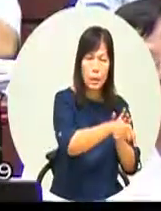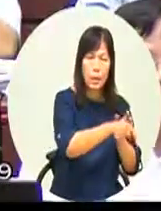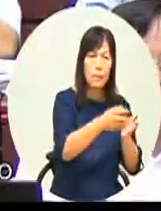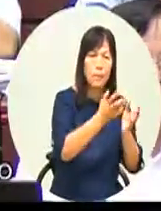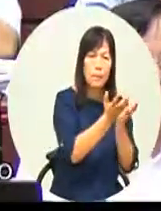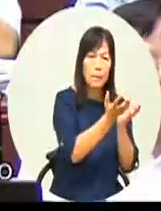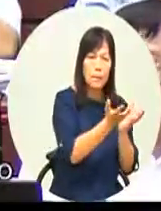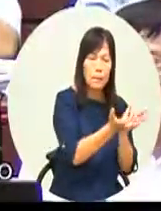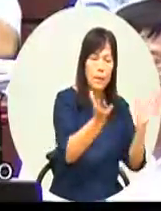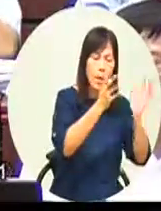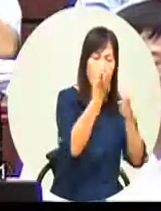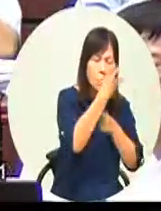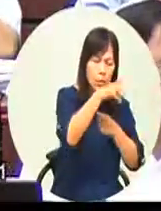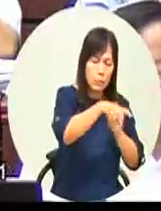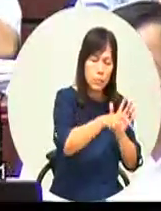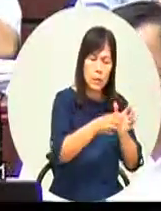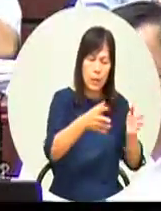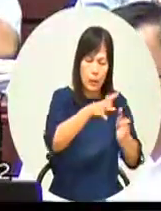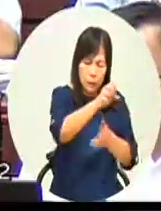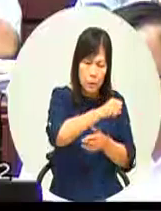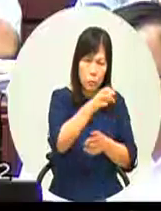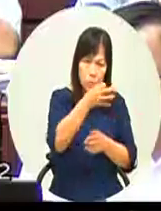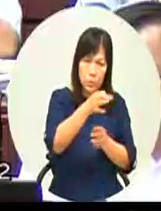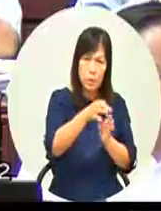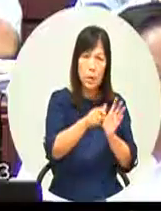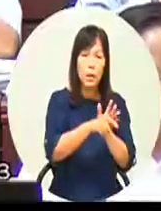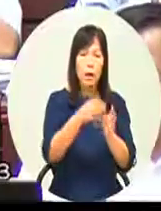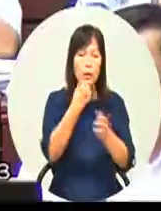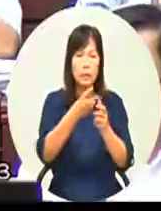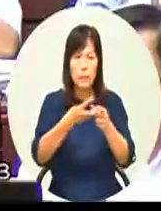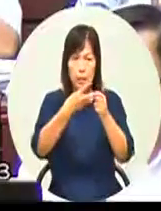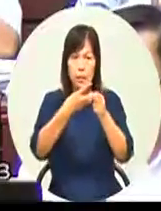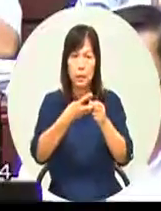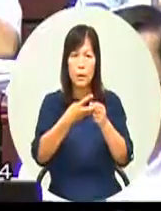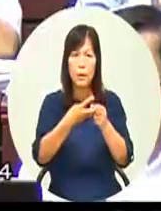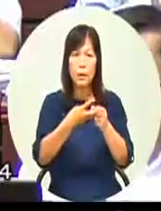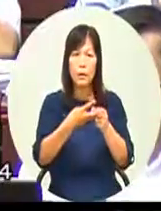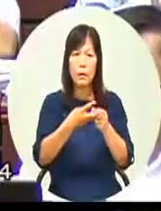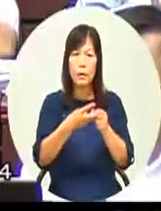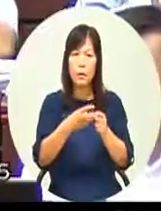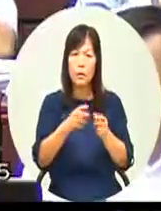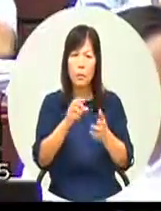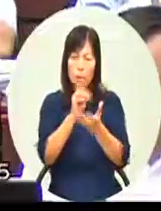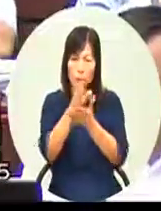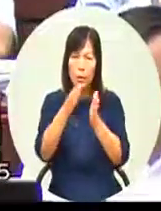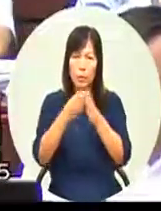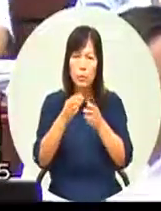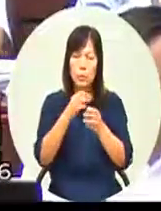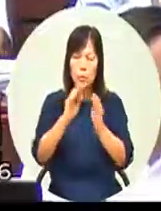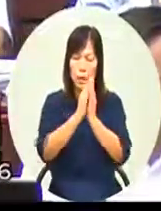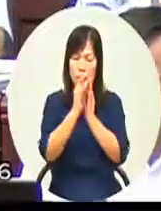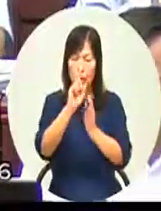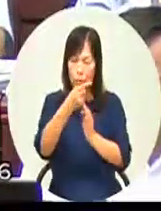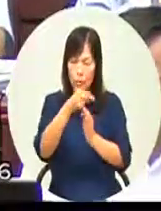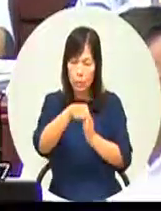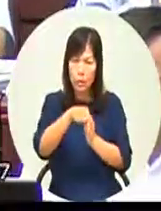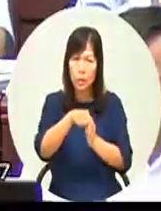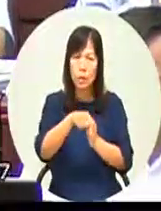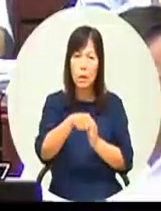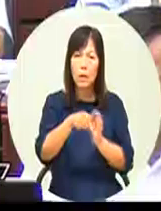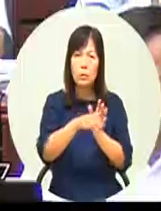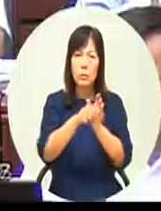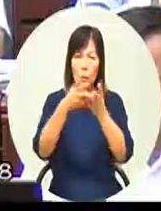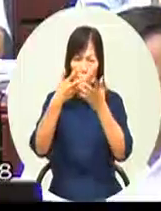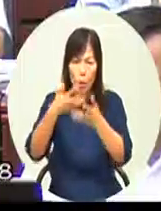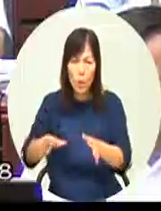通部来争取一些经费。那第三个部分我要跟议员报告的，就是其实桃园这个地方呢，是有很